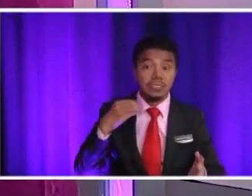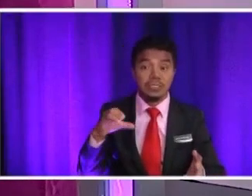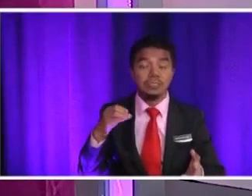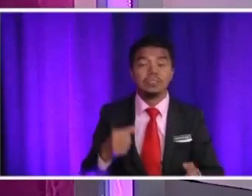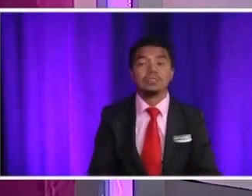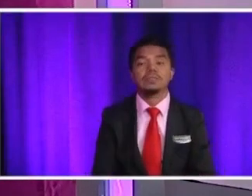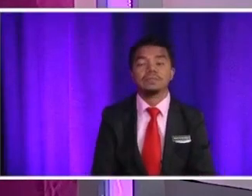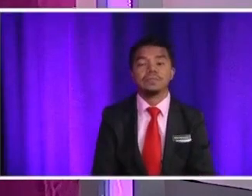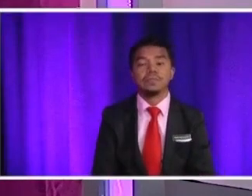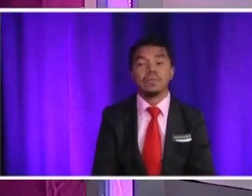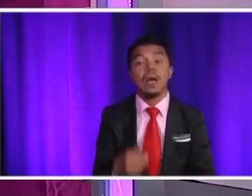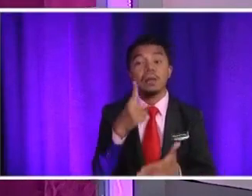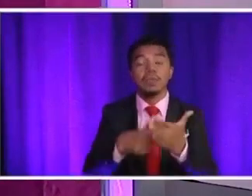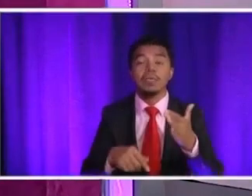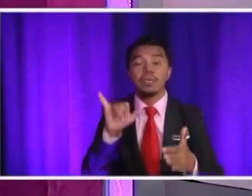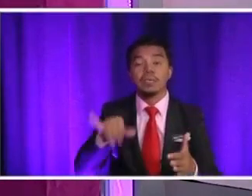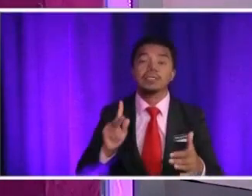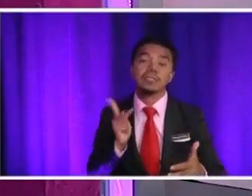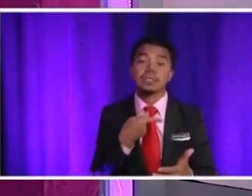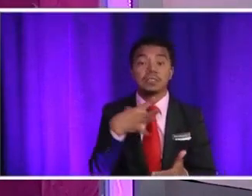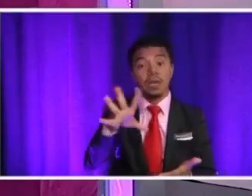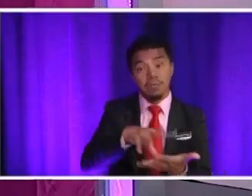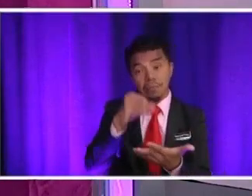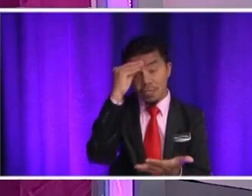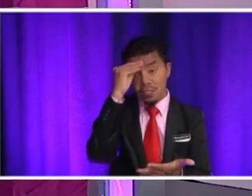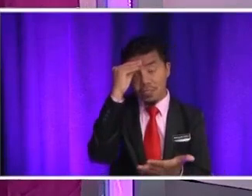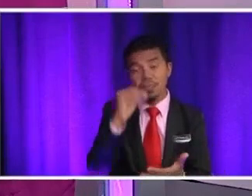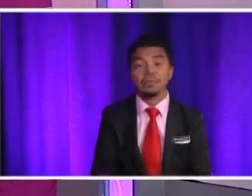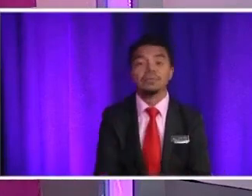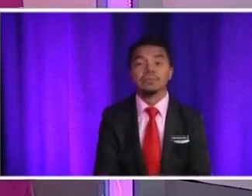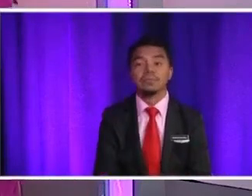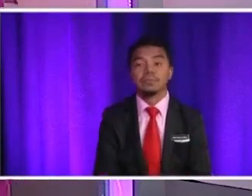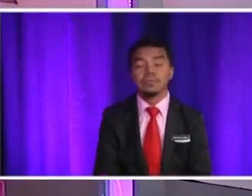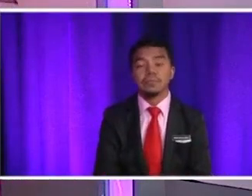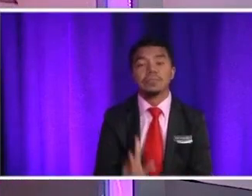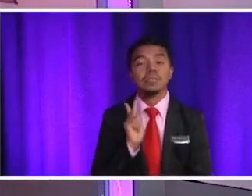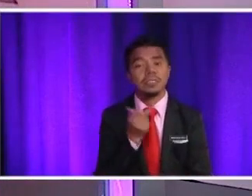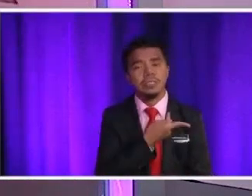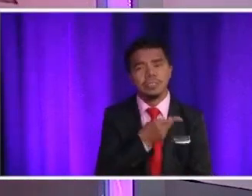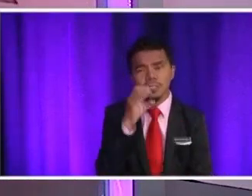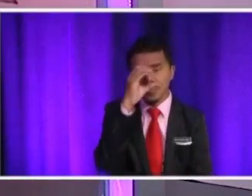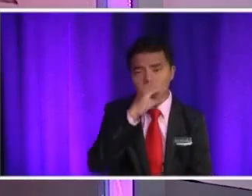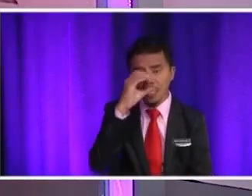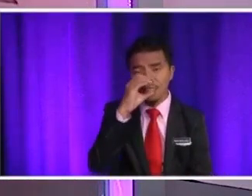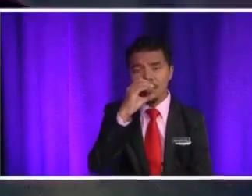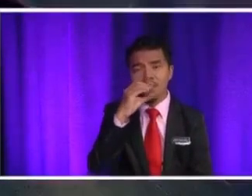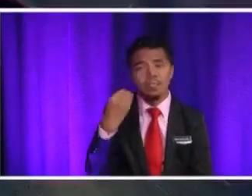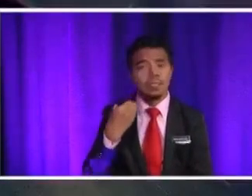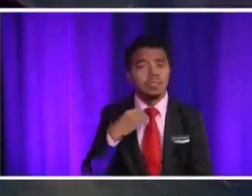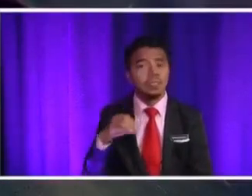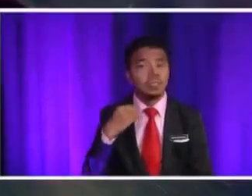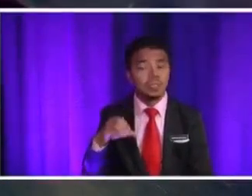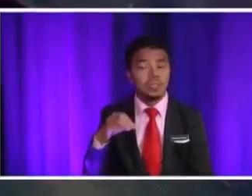dah belajar di dalam kelas, bila sampai pada hari peperiksaan, ciri-ciri usahawan, kita cari daripada pernyataan ini